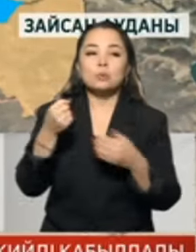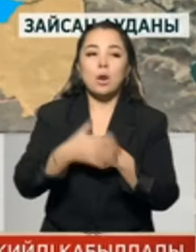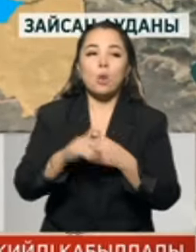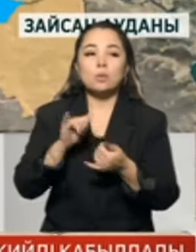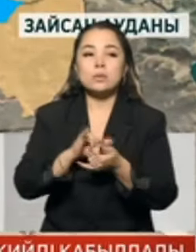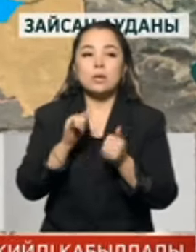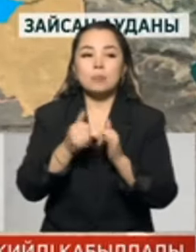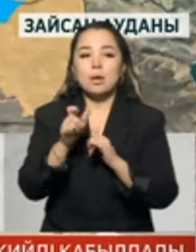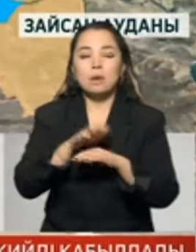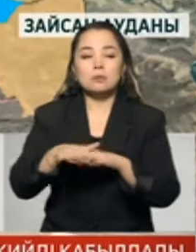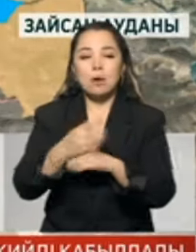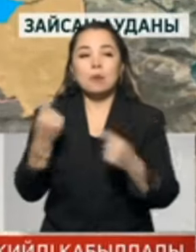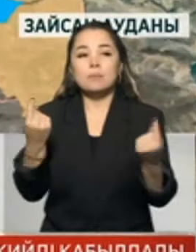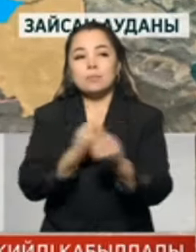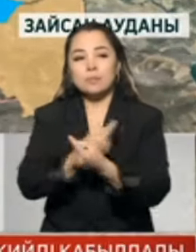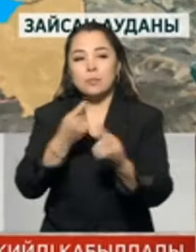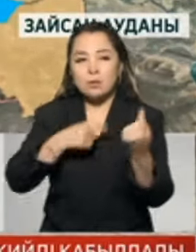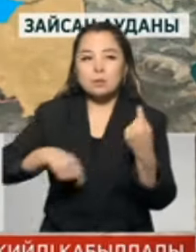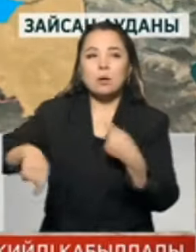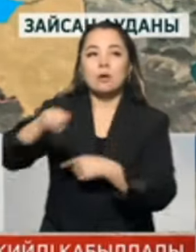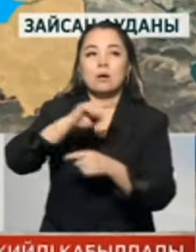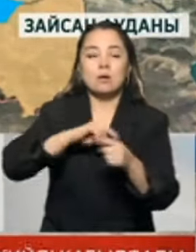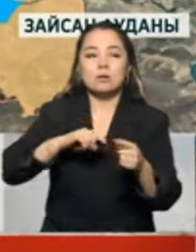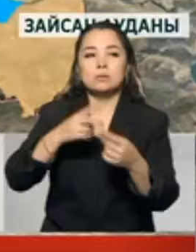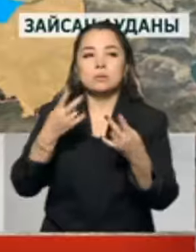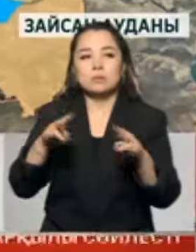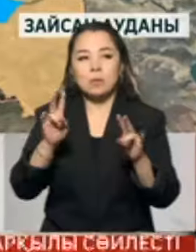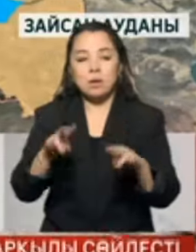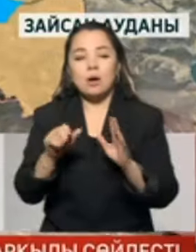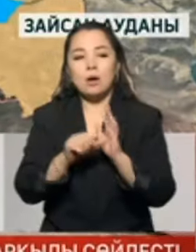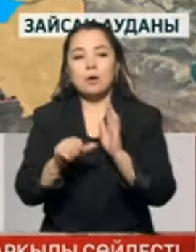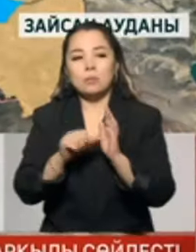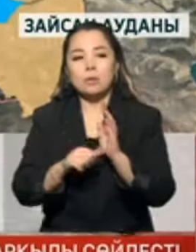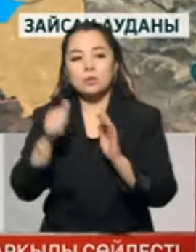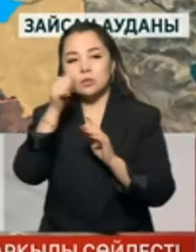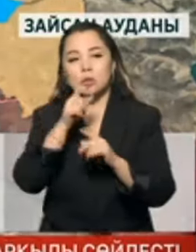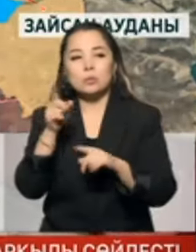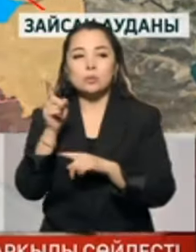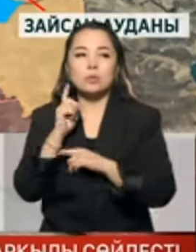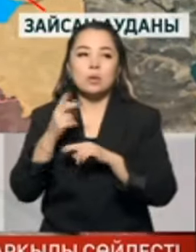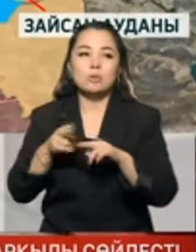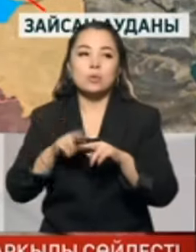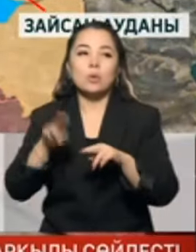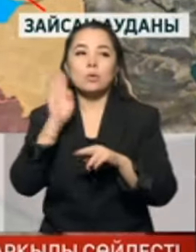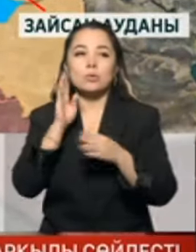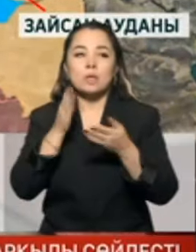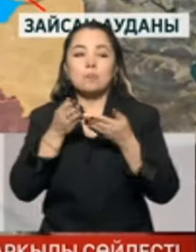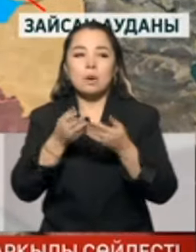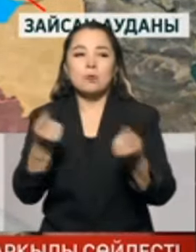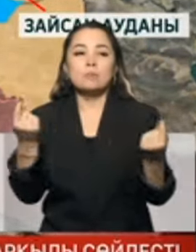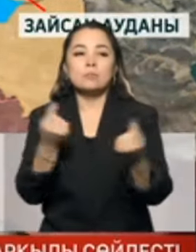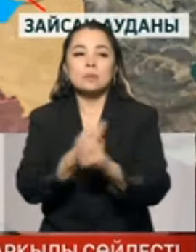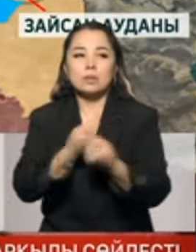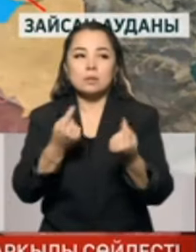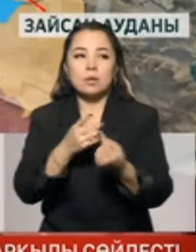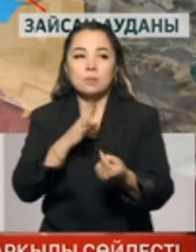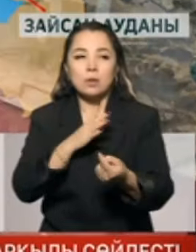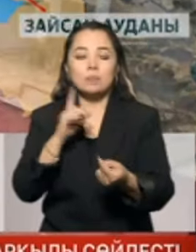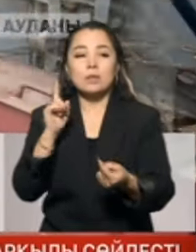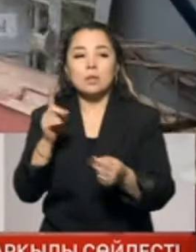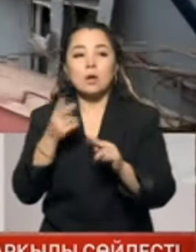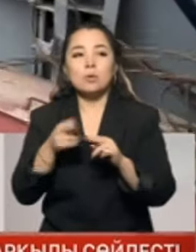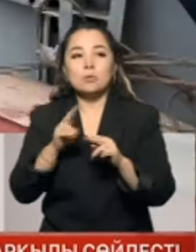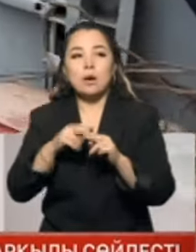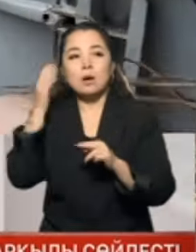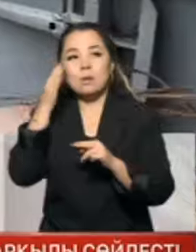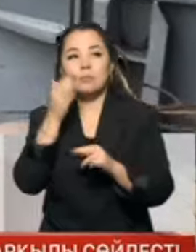Өскемен. Жұрт ары-бері айналма жолдармен қатынама үшін 60 жылдан бері судан міне осындай паромдармен өтіп келеді. Бірақ